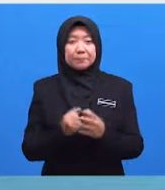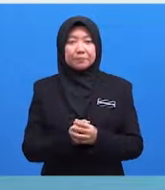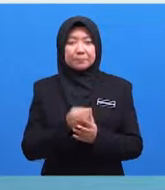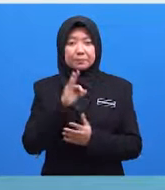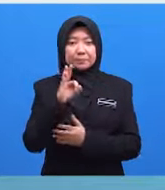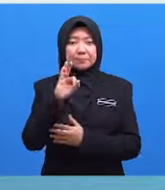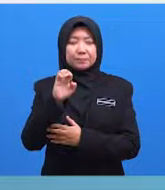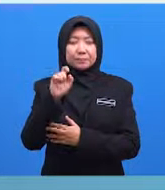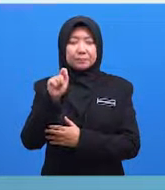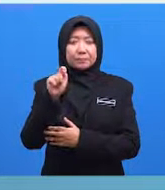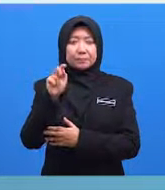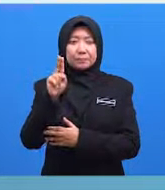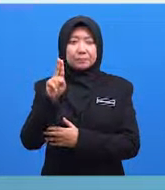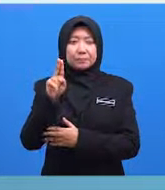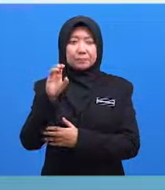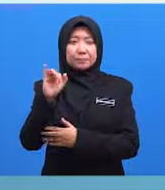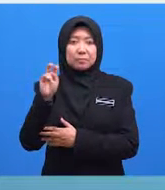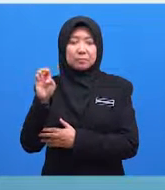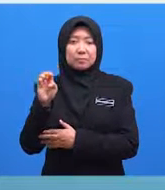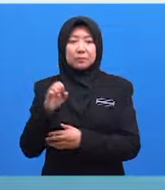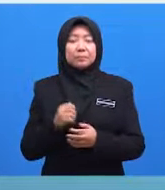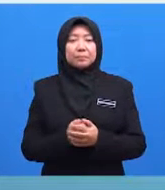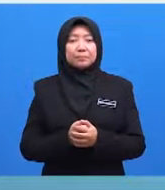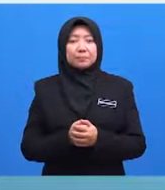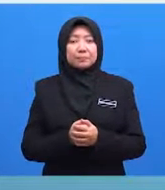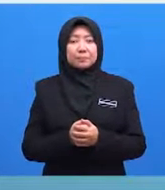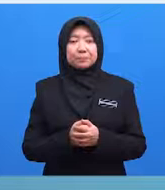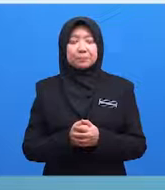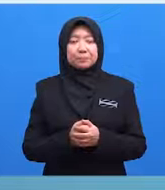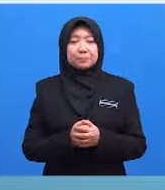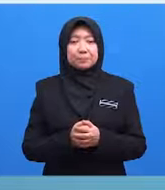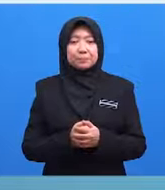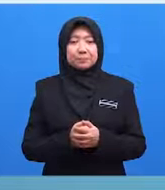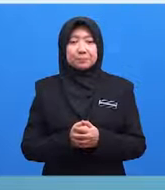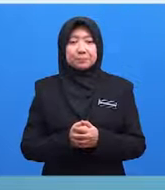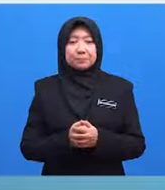fettuccine atau linguine untuk resepi ini.